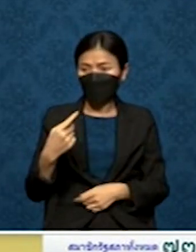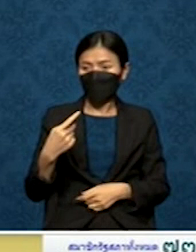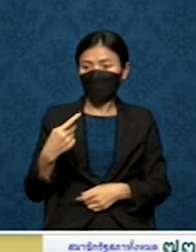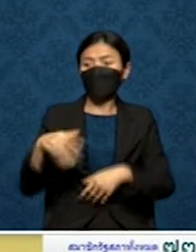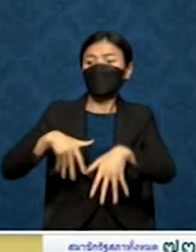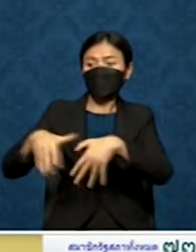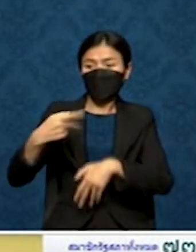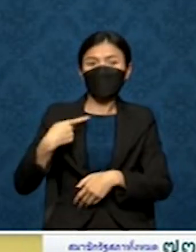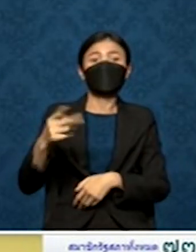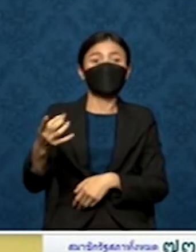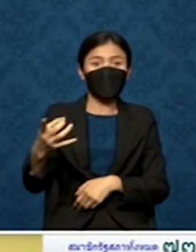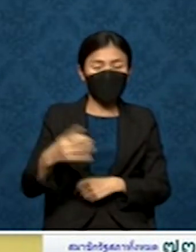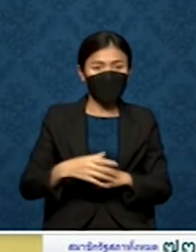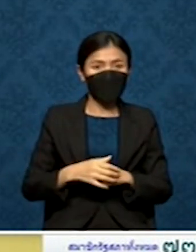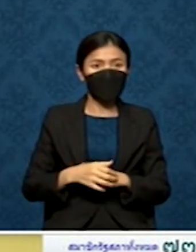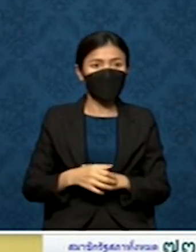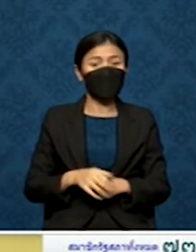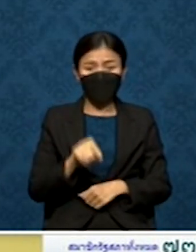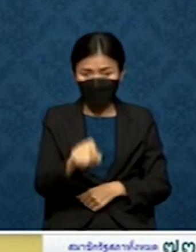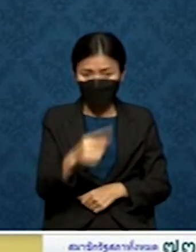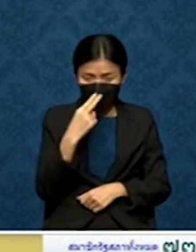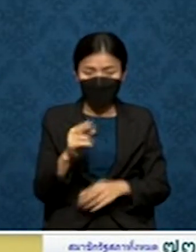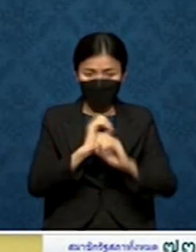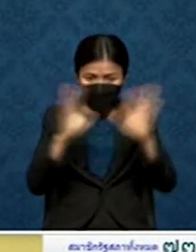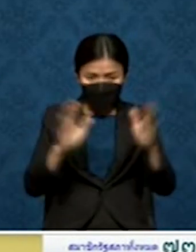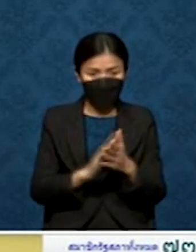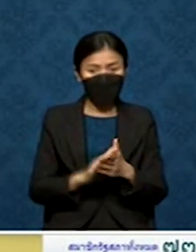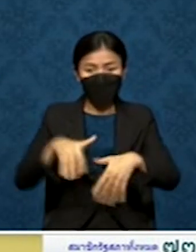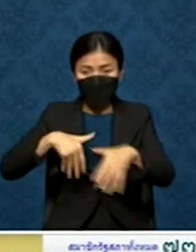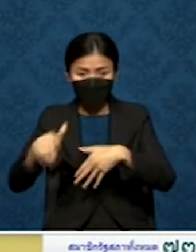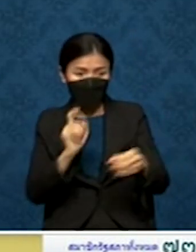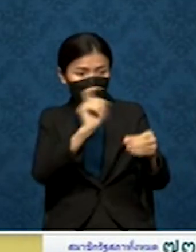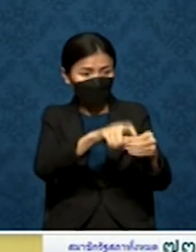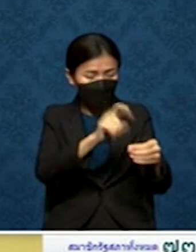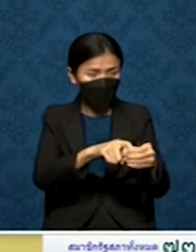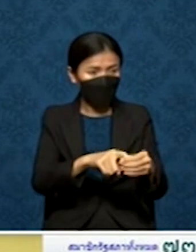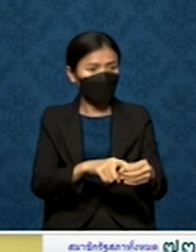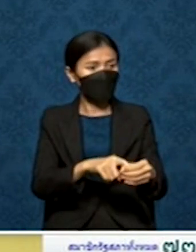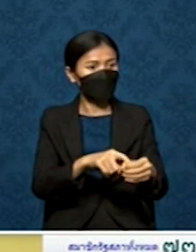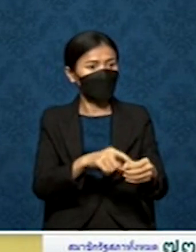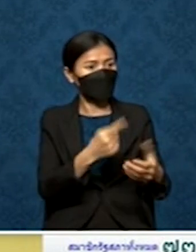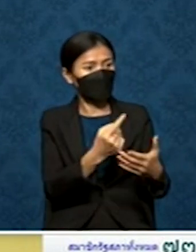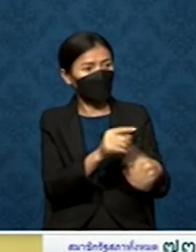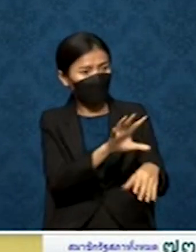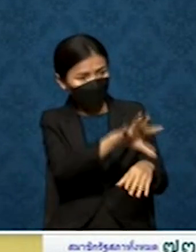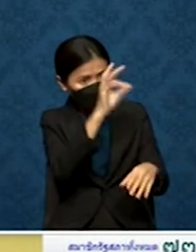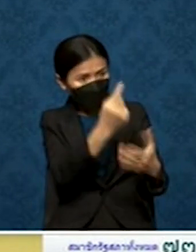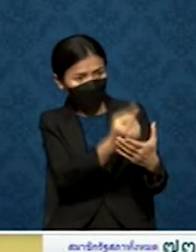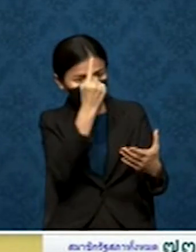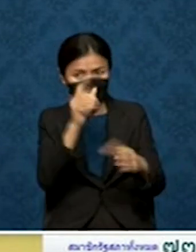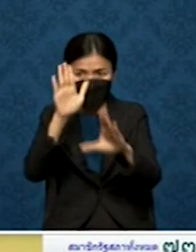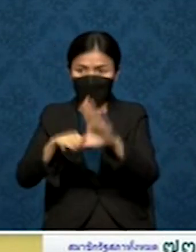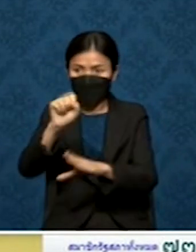ท่านเอาออกทำไมส่วนมาตราอื่นๆนะฮะไม่ว่าจะเป็นมาตรา65ยุทธศาสตร์ชา